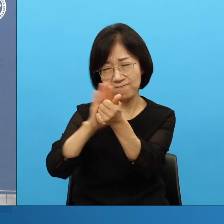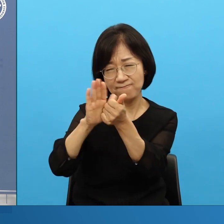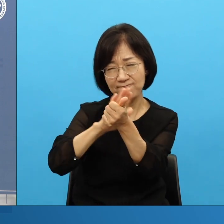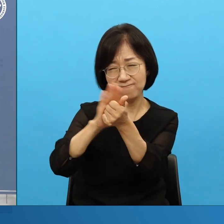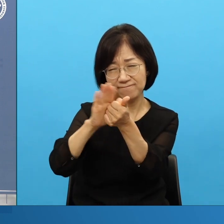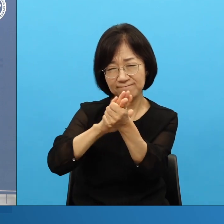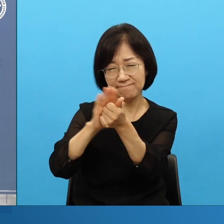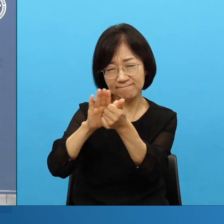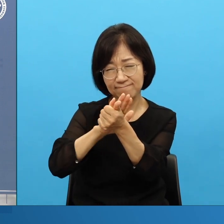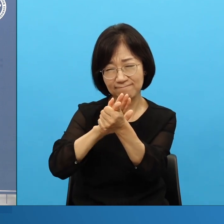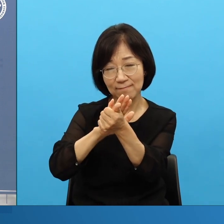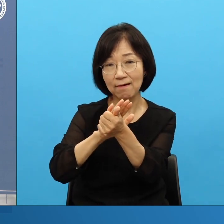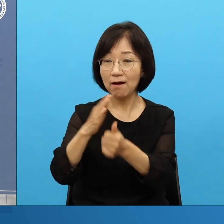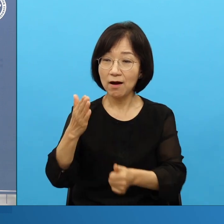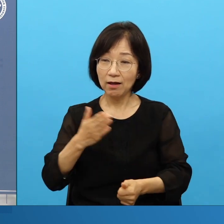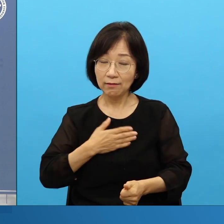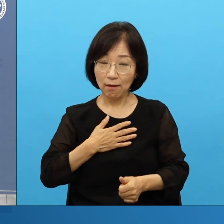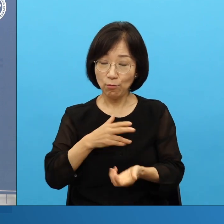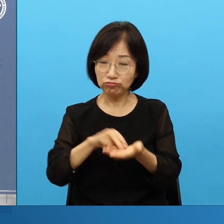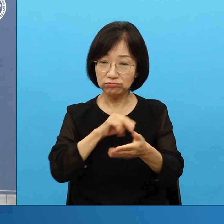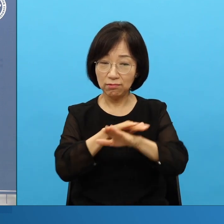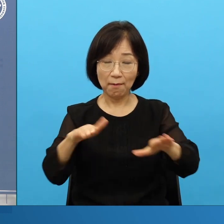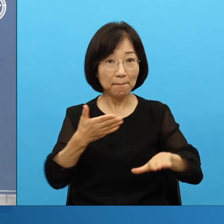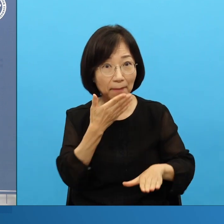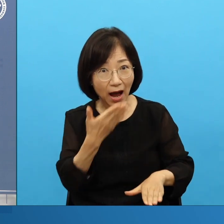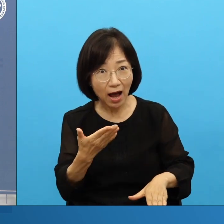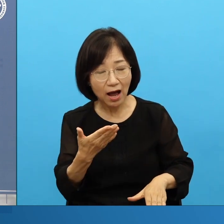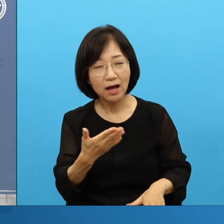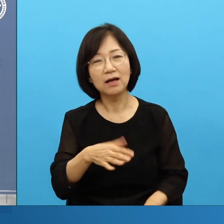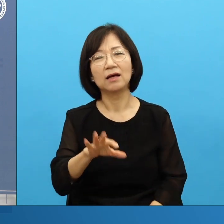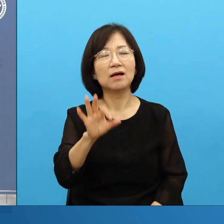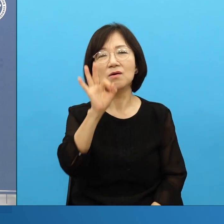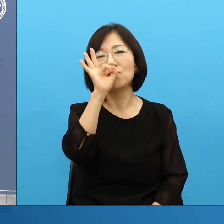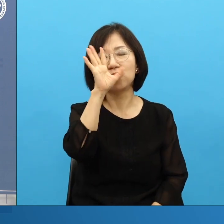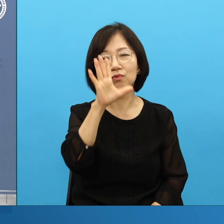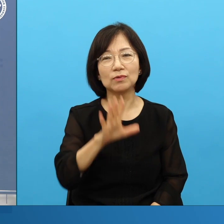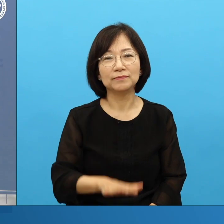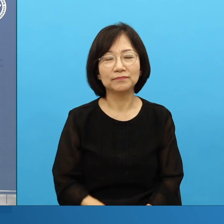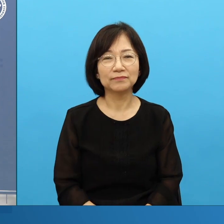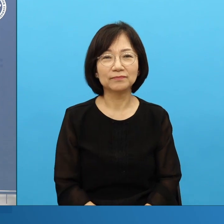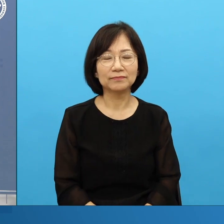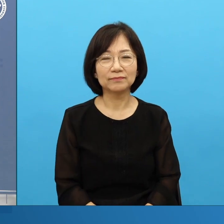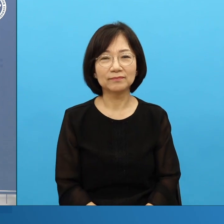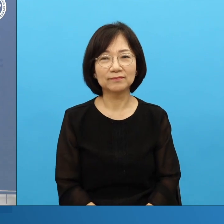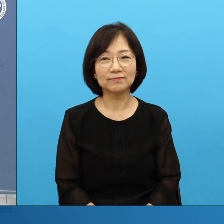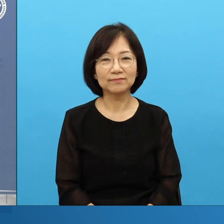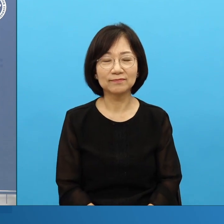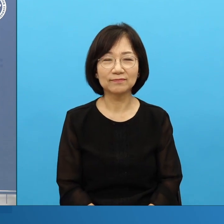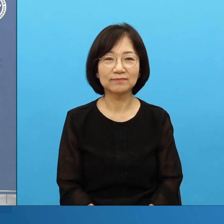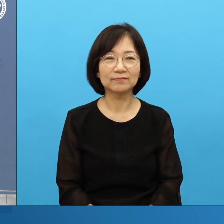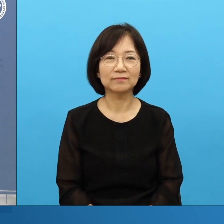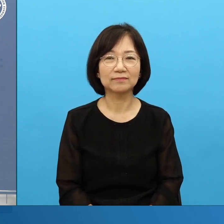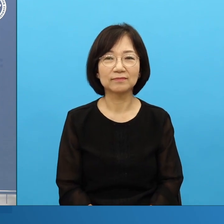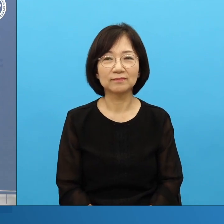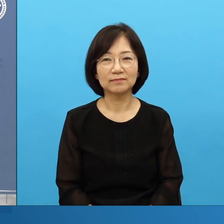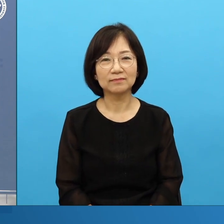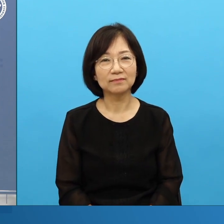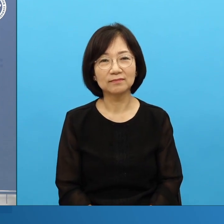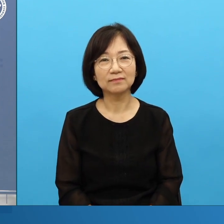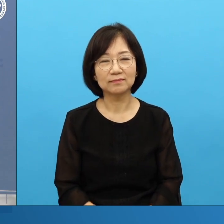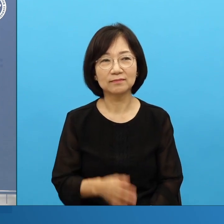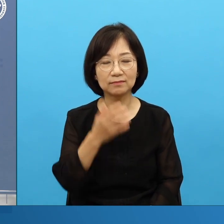And 미안하지만요. I'm not saying that the encouragement of people is unnecessary, but what I am saying is that it's not going to help you 뭐 completely.